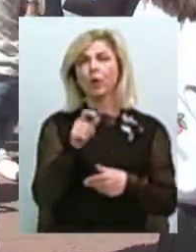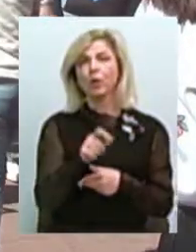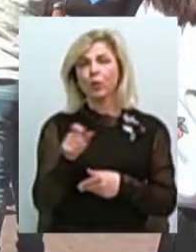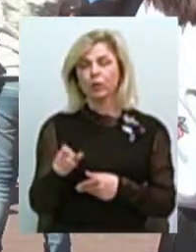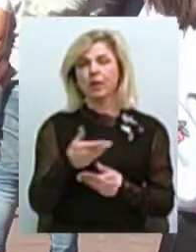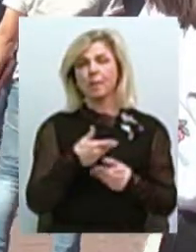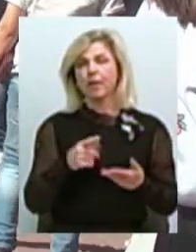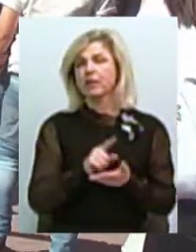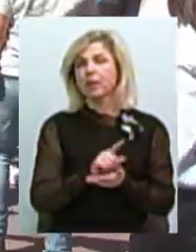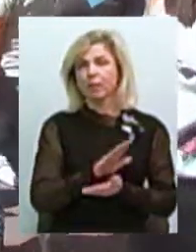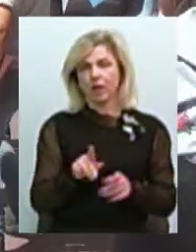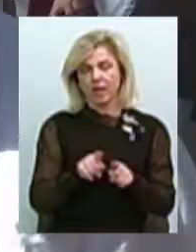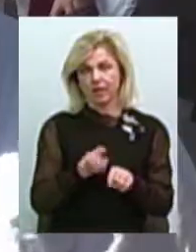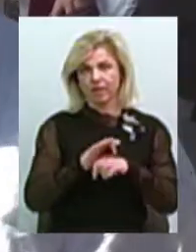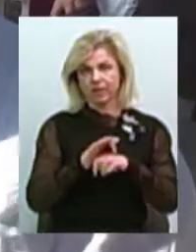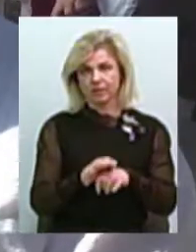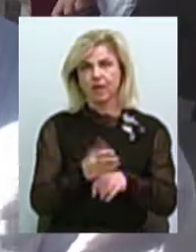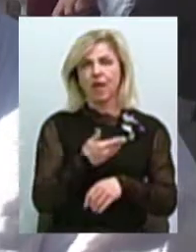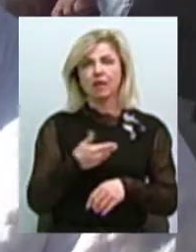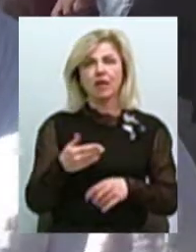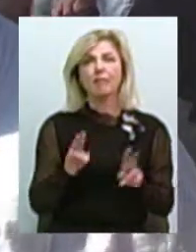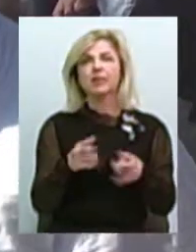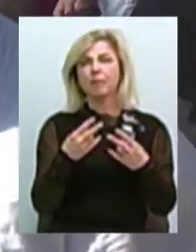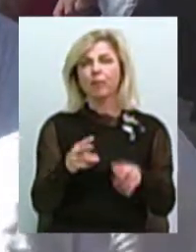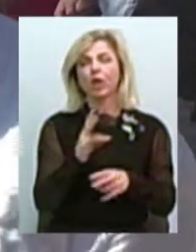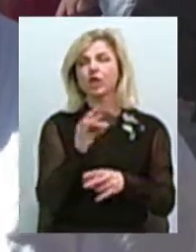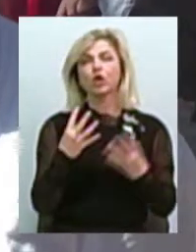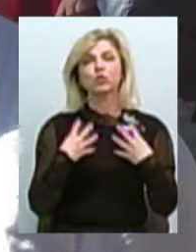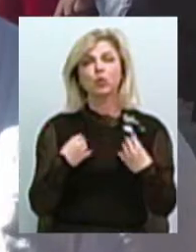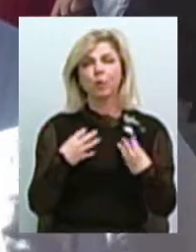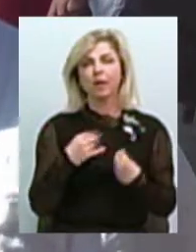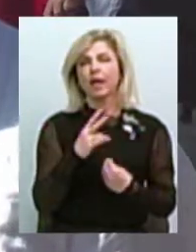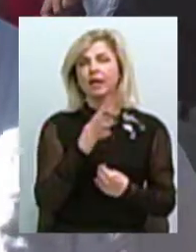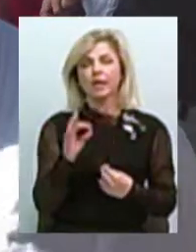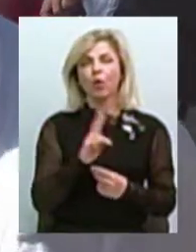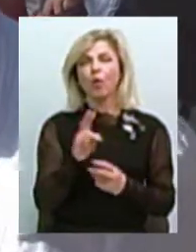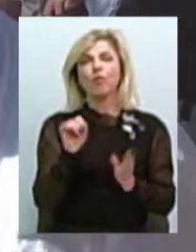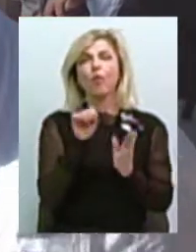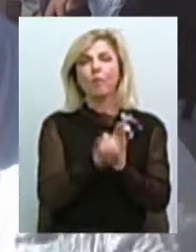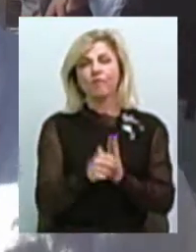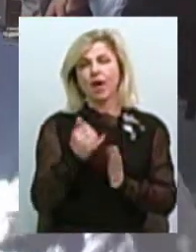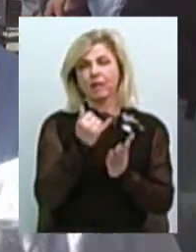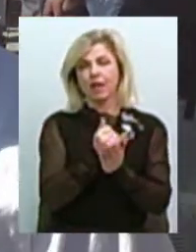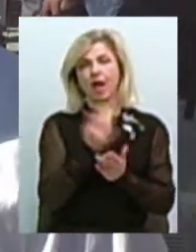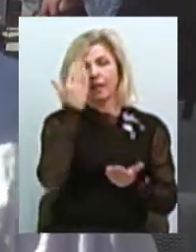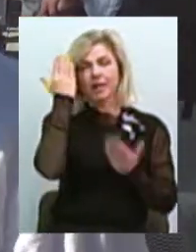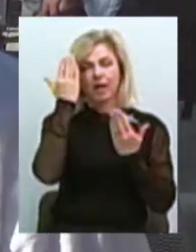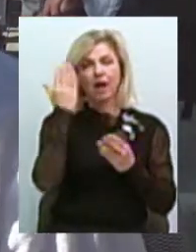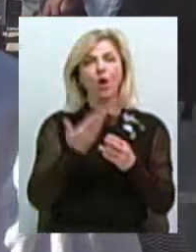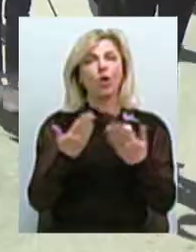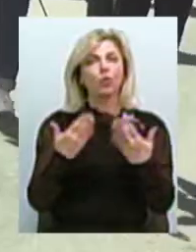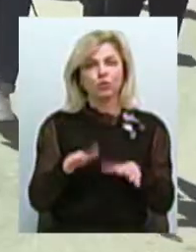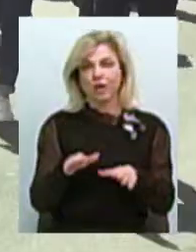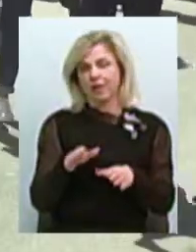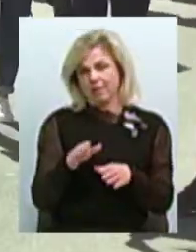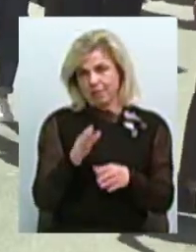не повинні так поводитися. Нам вже не потрібні ані шуби, ані вбивати когось заради втіхи. Вже не минулі століття.